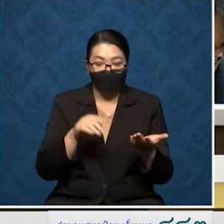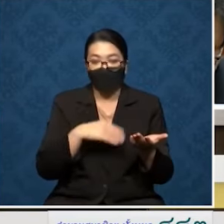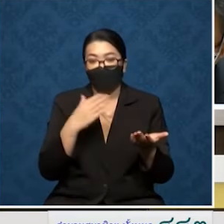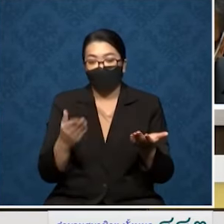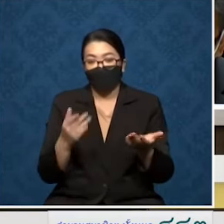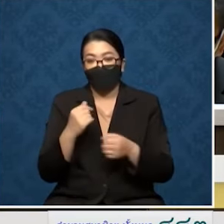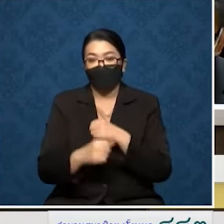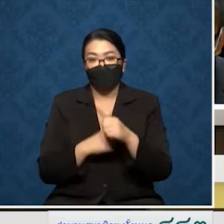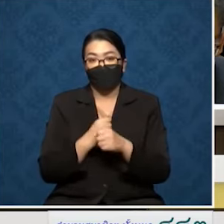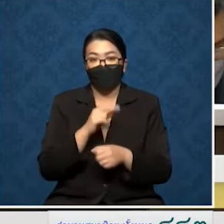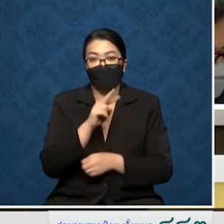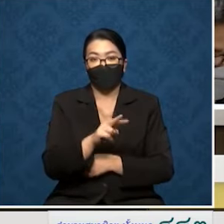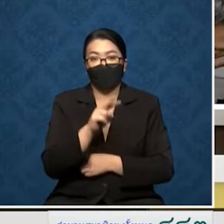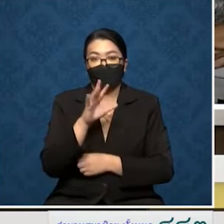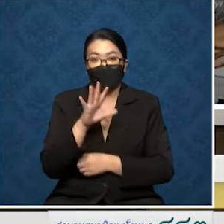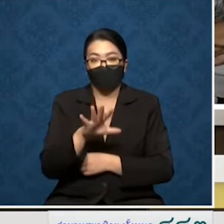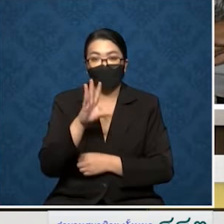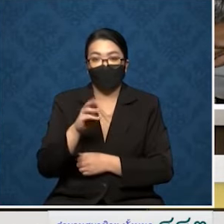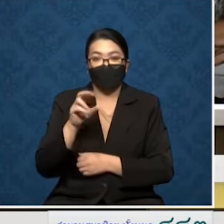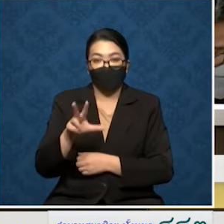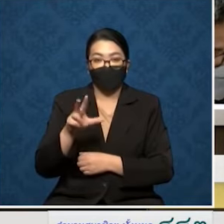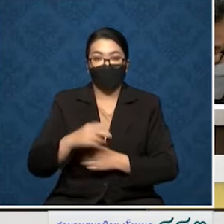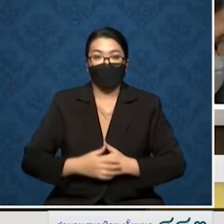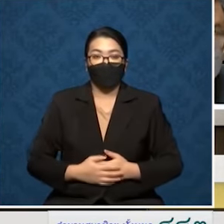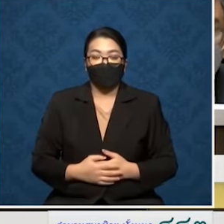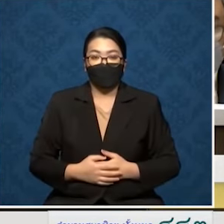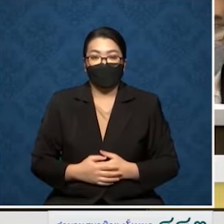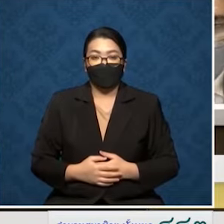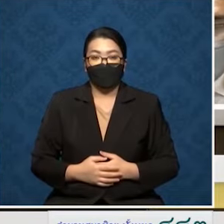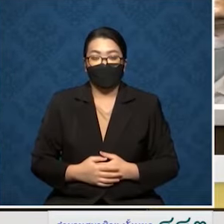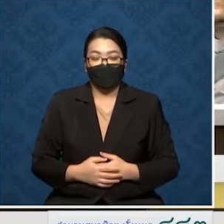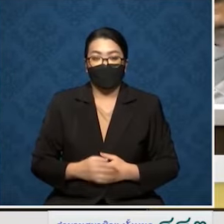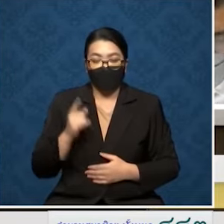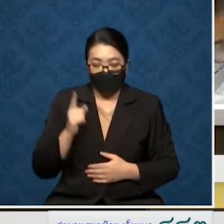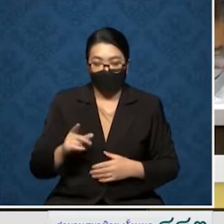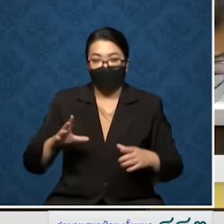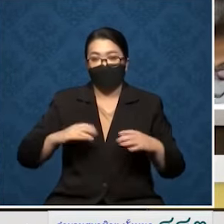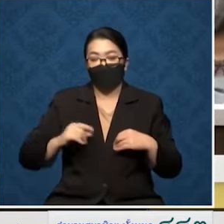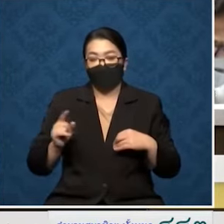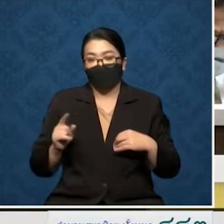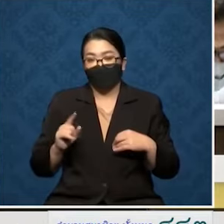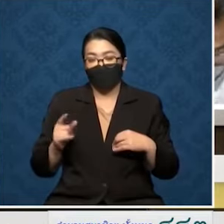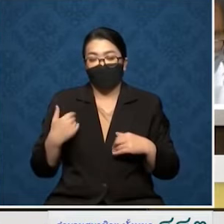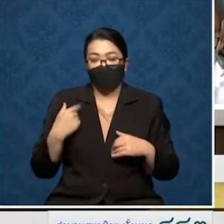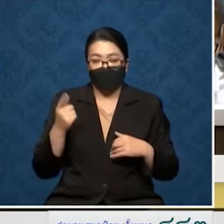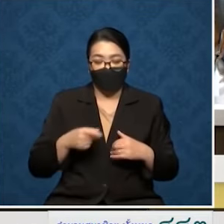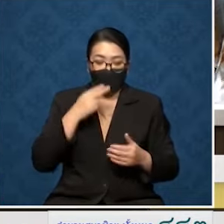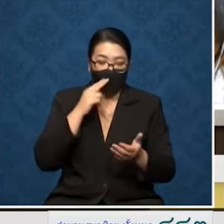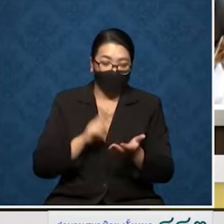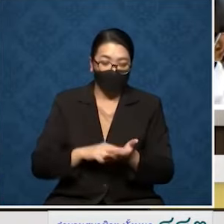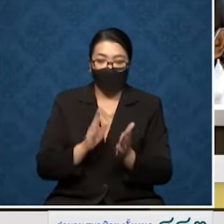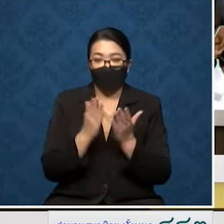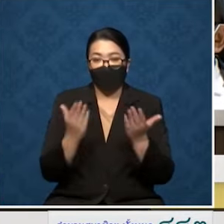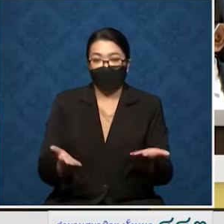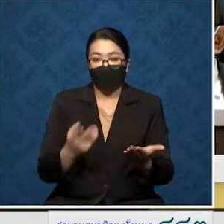ำปี2563นะครับผมก็ต้องยอมรับนะครับท่านประธานจริงๆแล้วหนังสือ2เล่มนี้ตั้งม